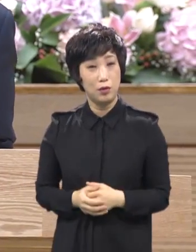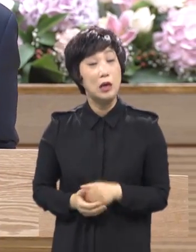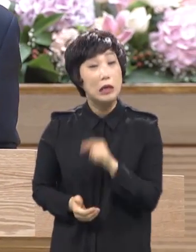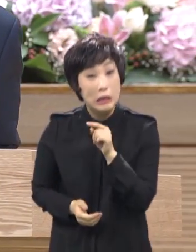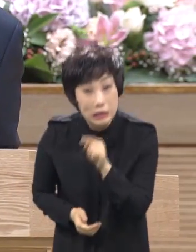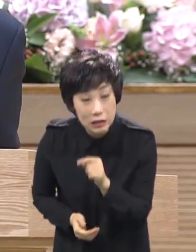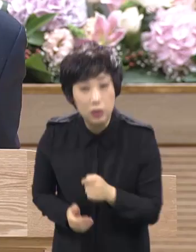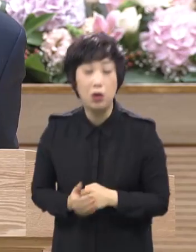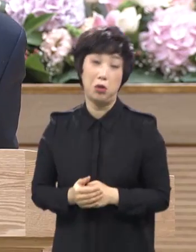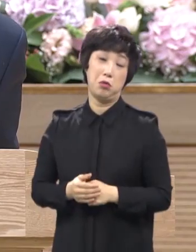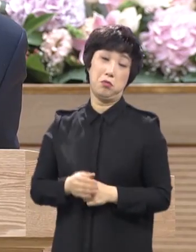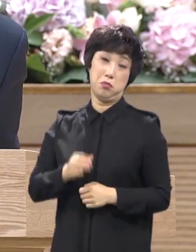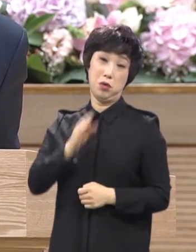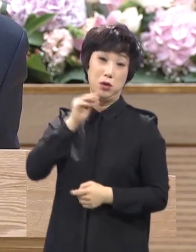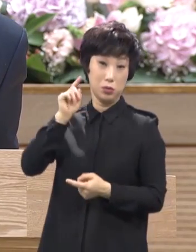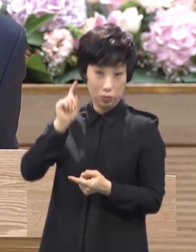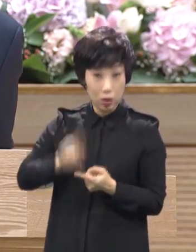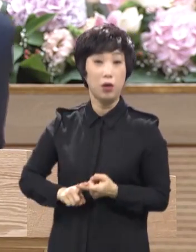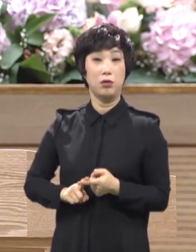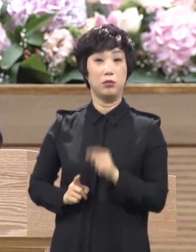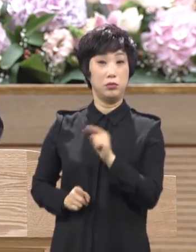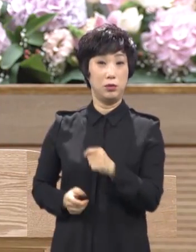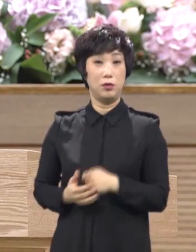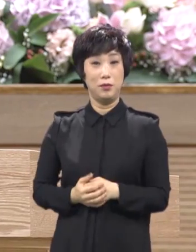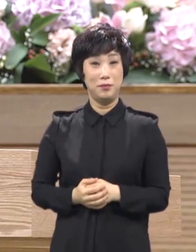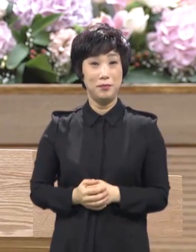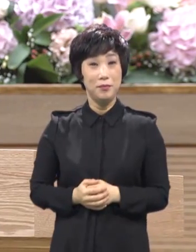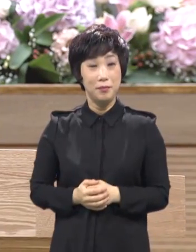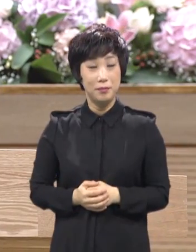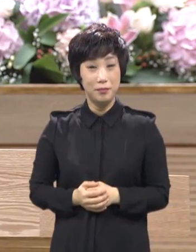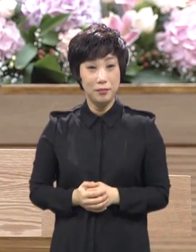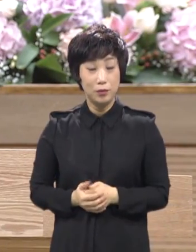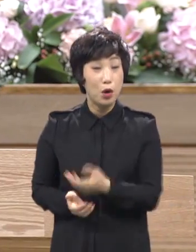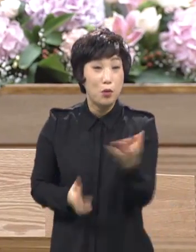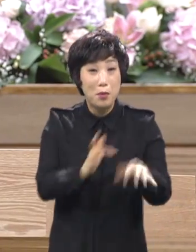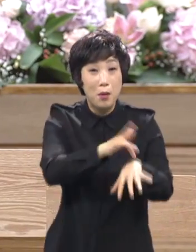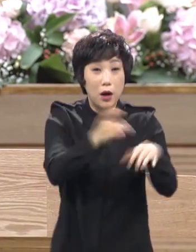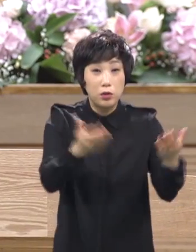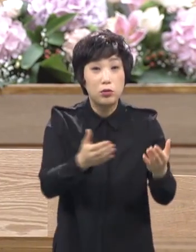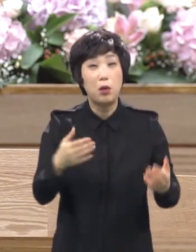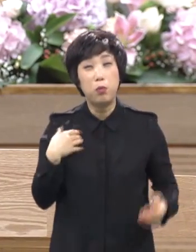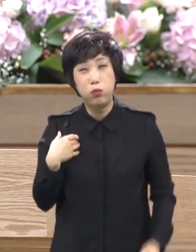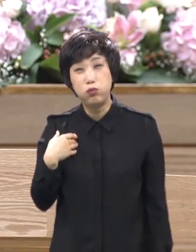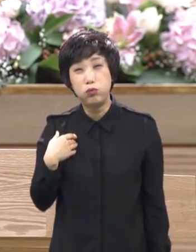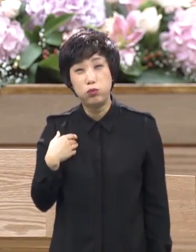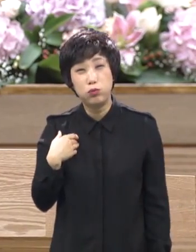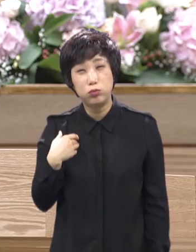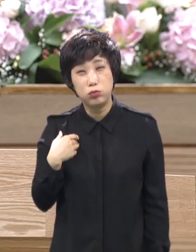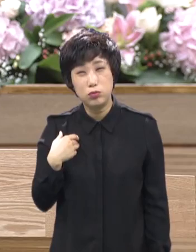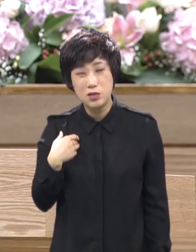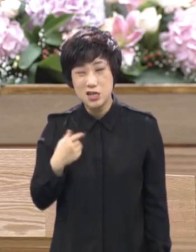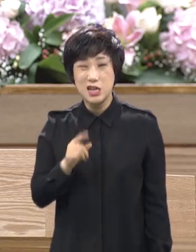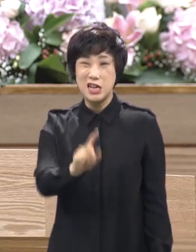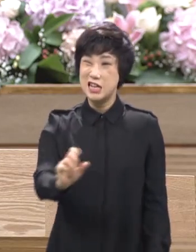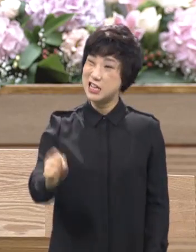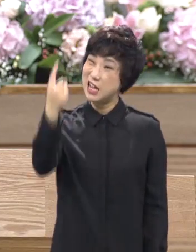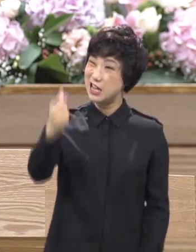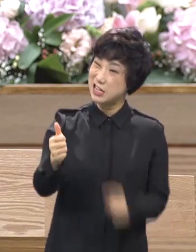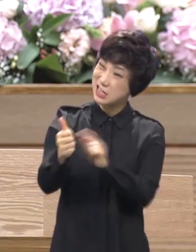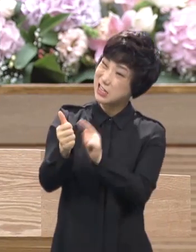그게 마땅하거늘 마귀 역사한 줄을 모르고 네가